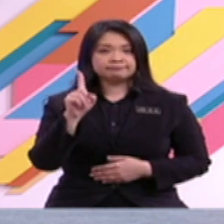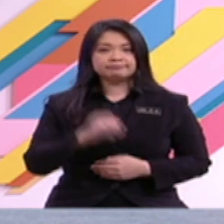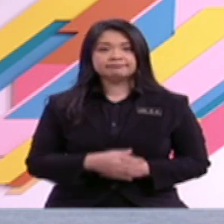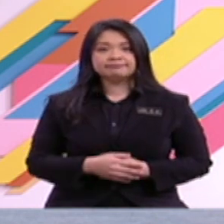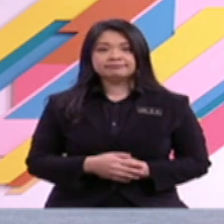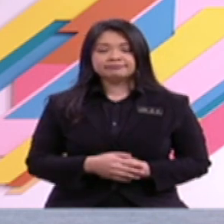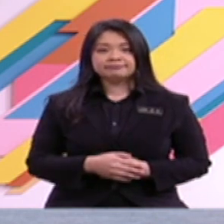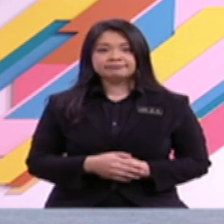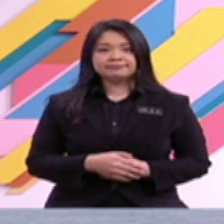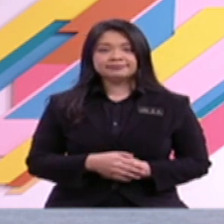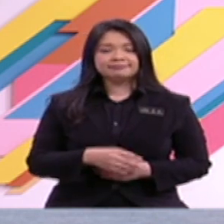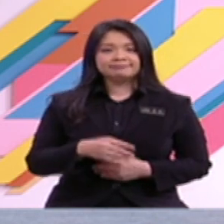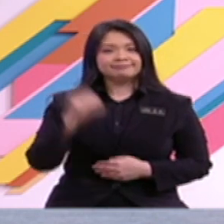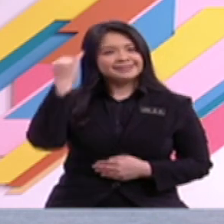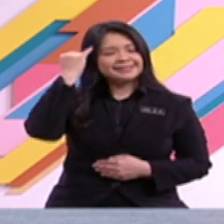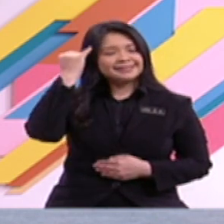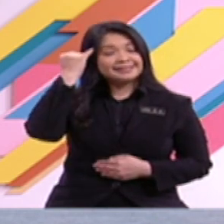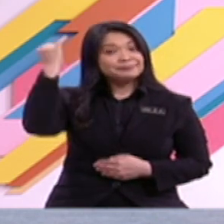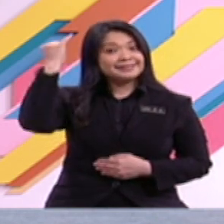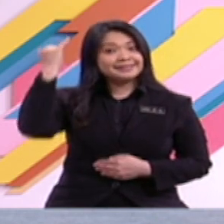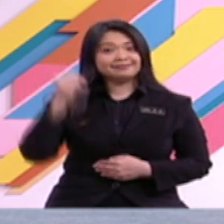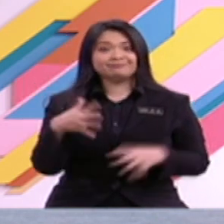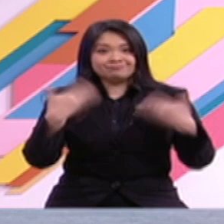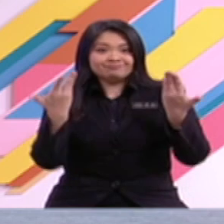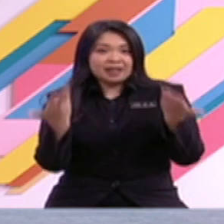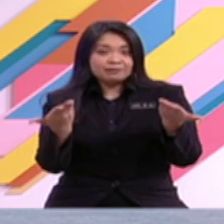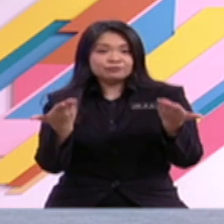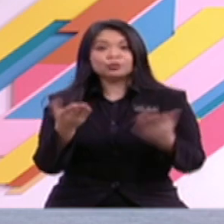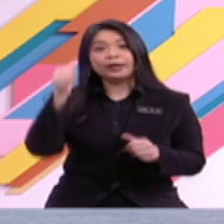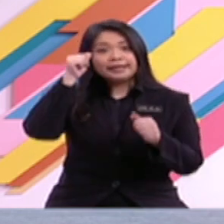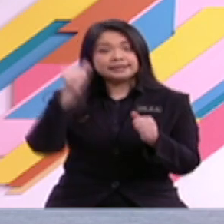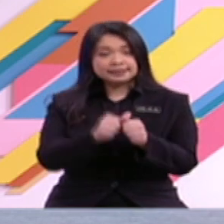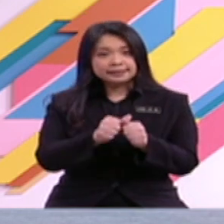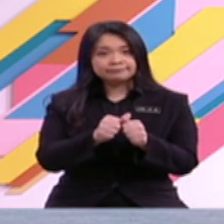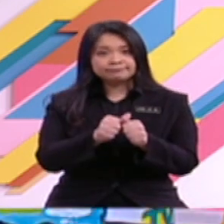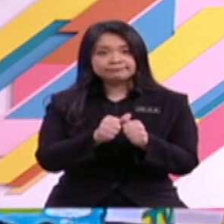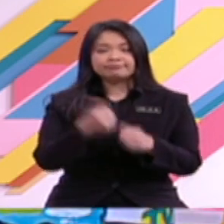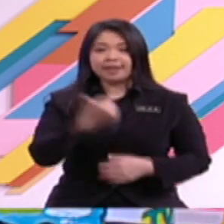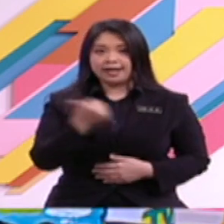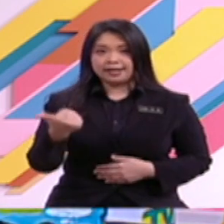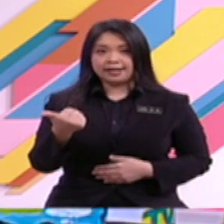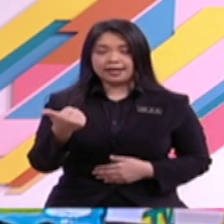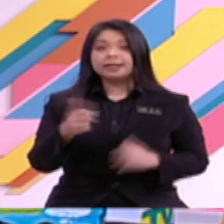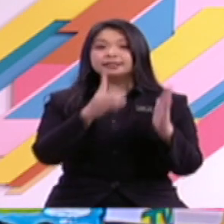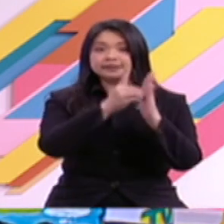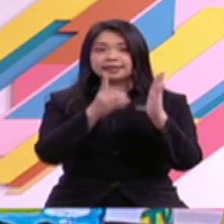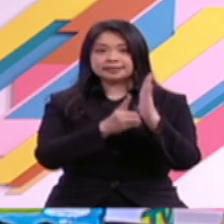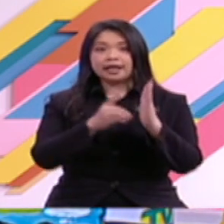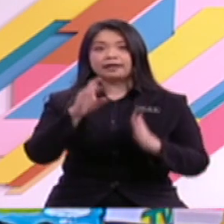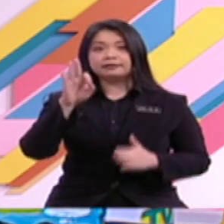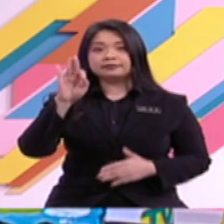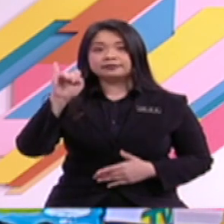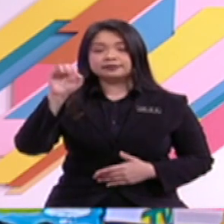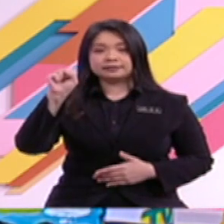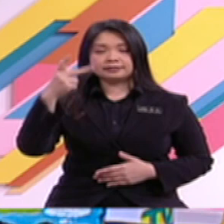the state lah hama coba enaknya untuk Allah Dasa freestyle Eh